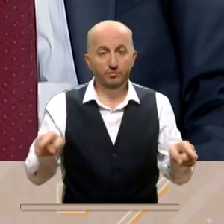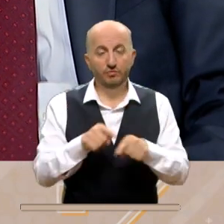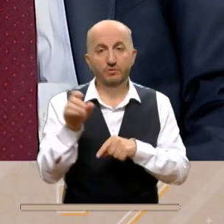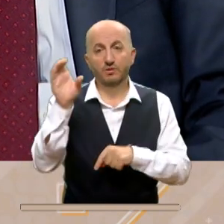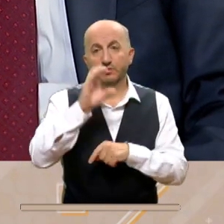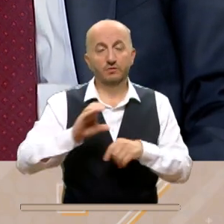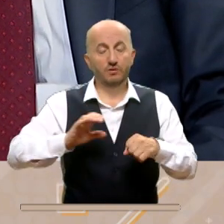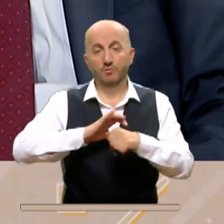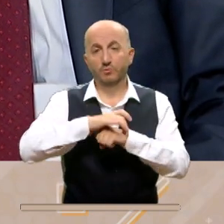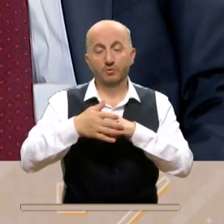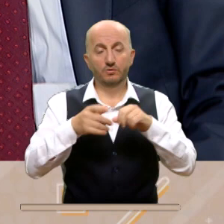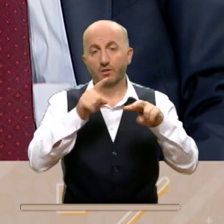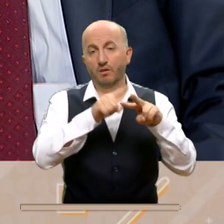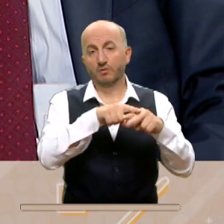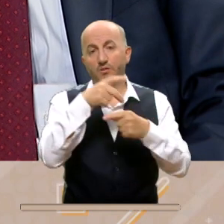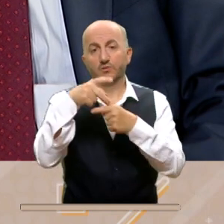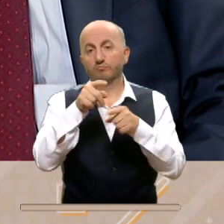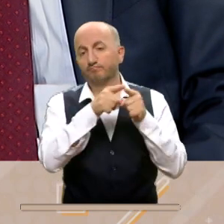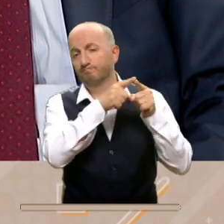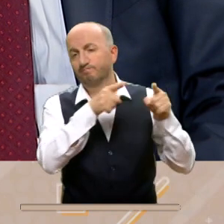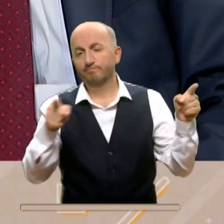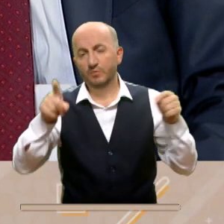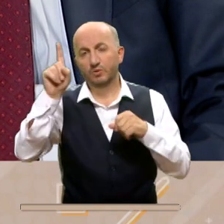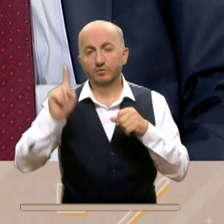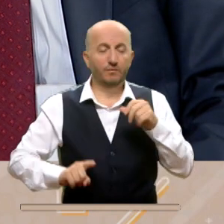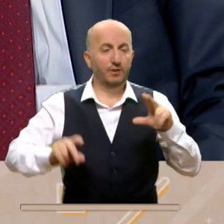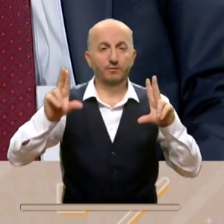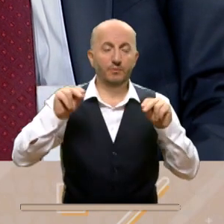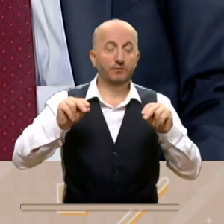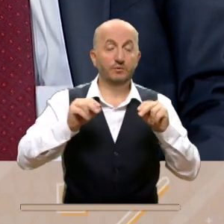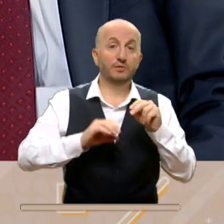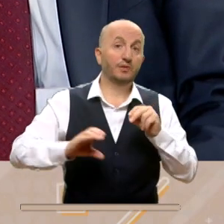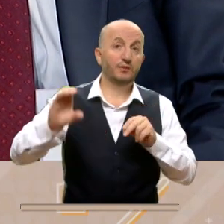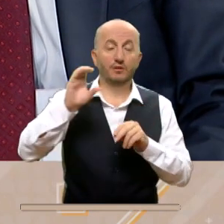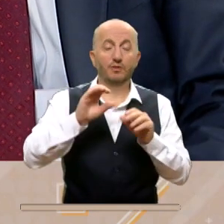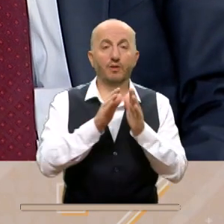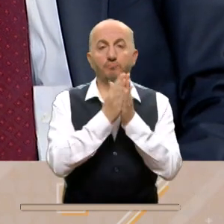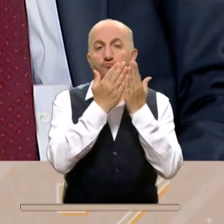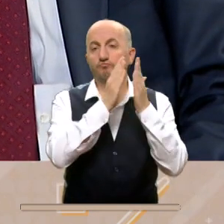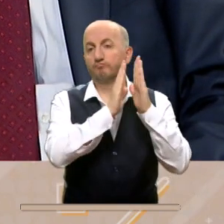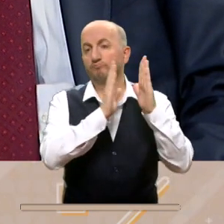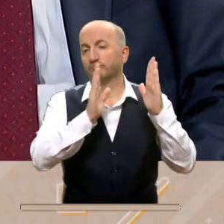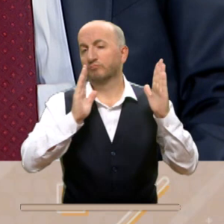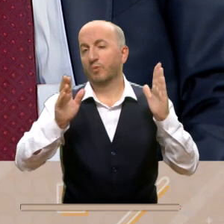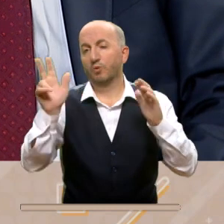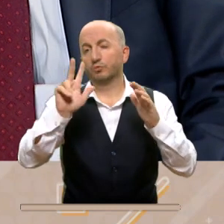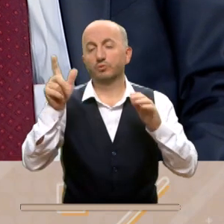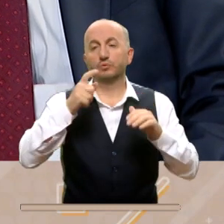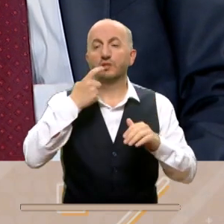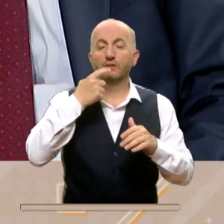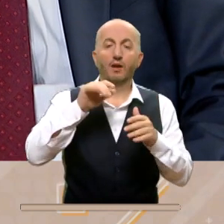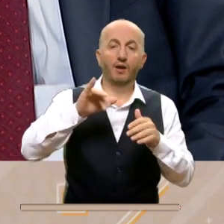ülkelerinde A'dan Z'ye ilk defa tamamlanmış olan Türkiye Diyanet Vakfı İslam Ansiklopedisi faaliyetlerini 30 yıla yakın